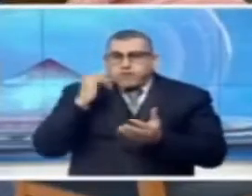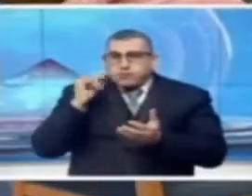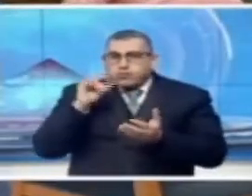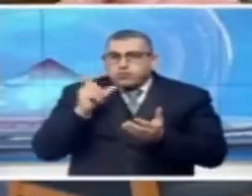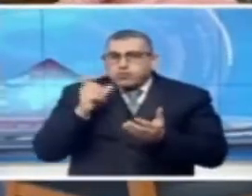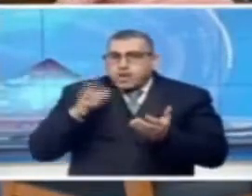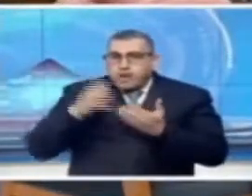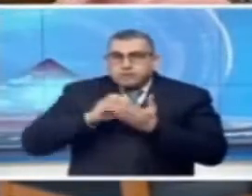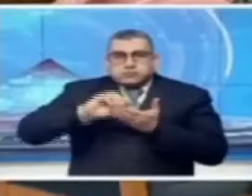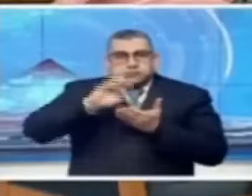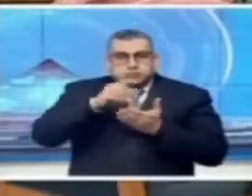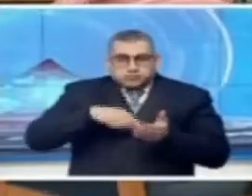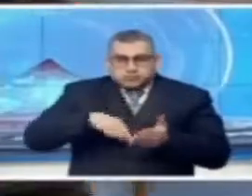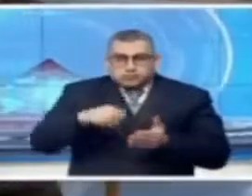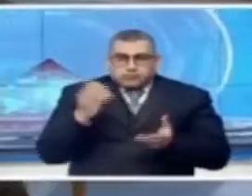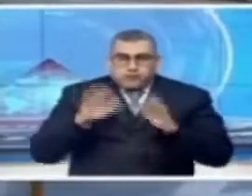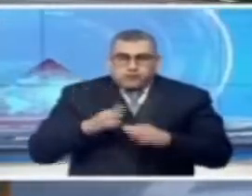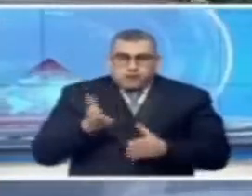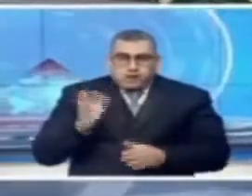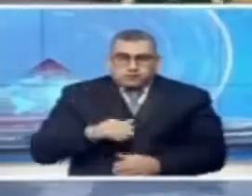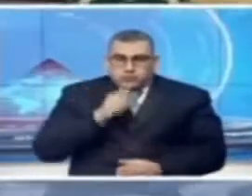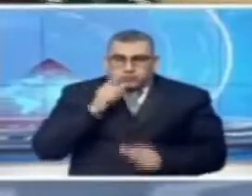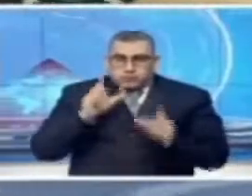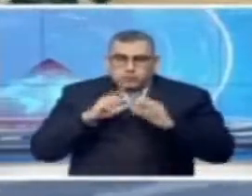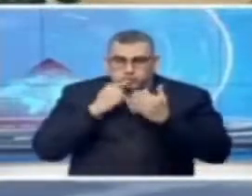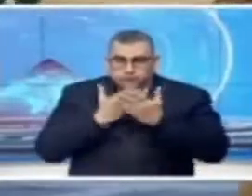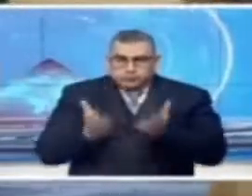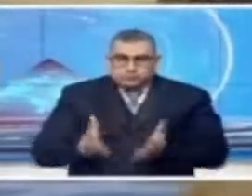أكثر خلال الفترة القادمة. وليد هيكل، التلفزيون المصري.